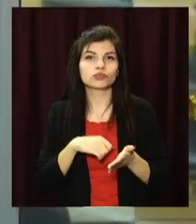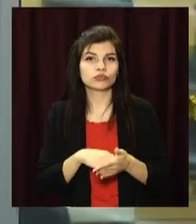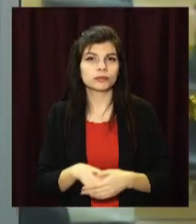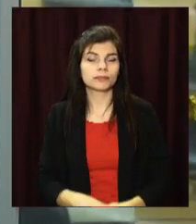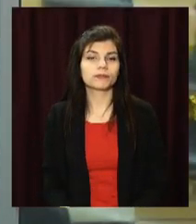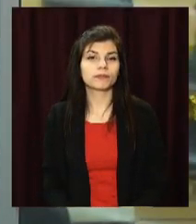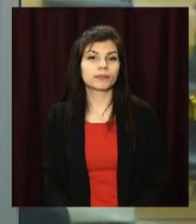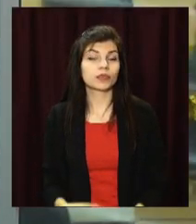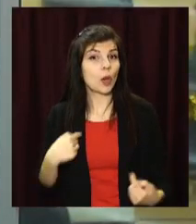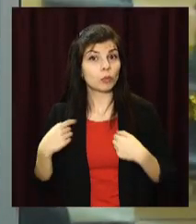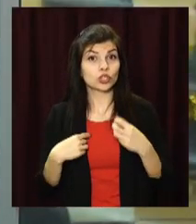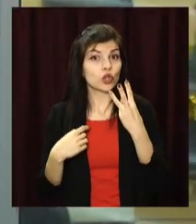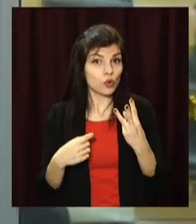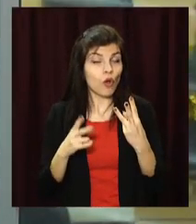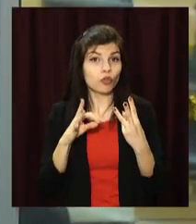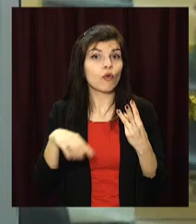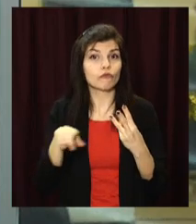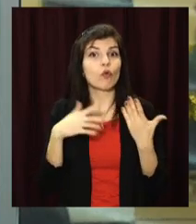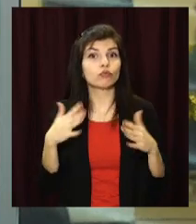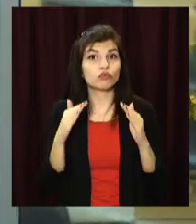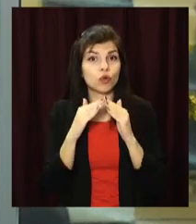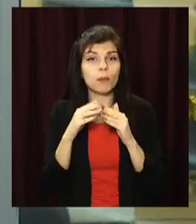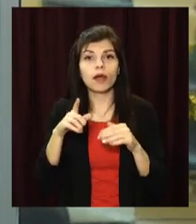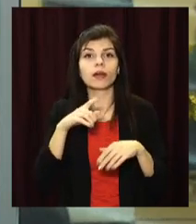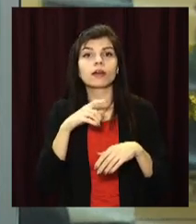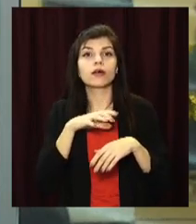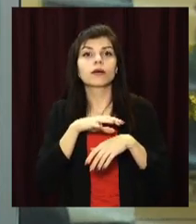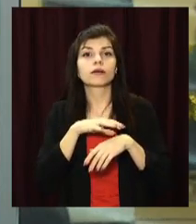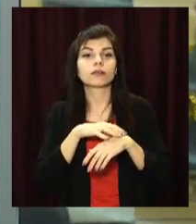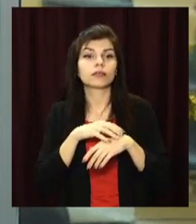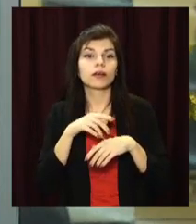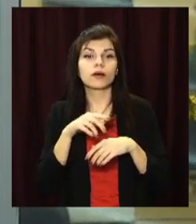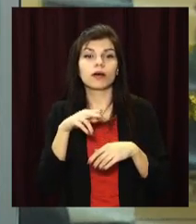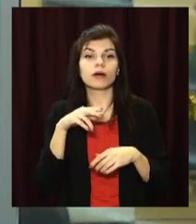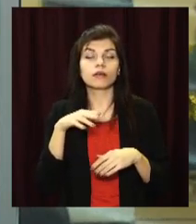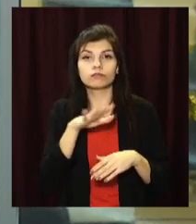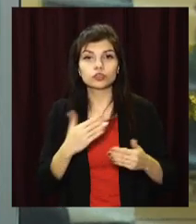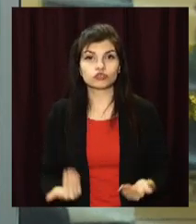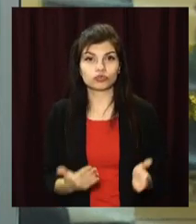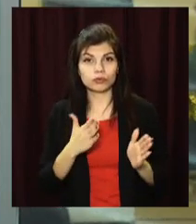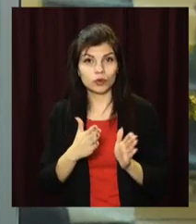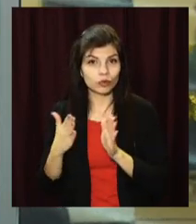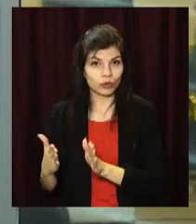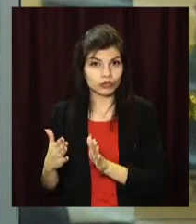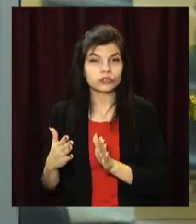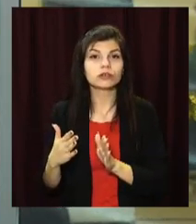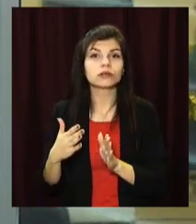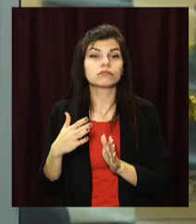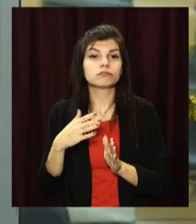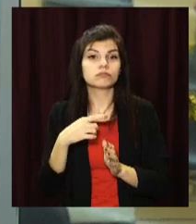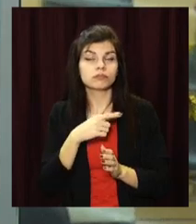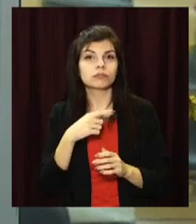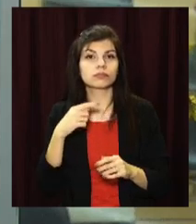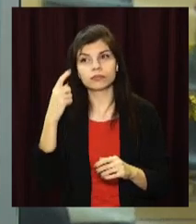Постраждали троє, але вони вже вдома. У Павлограді на вулиці Заводській сталася пожежа у гуртожитку. Повідомлення до служби порятунку надійшло